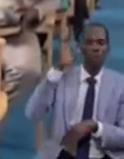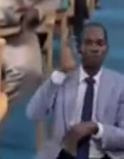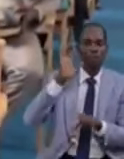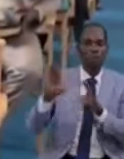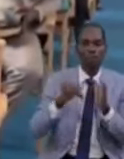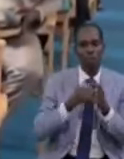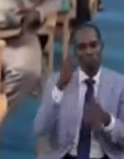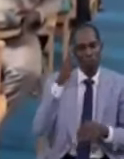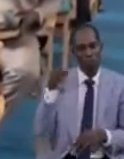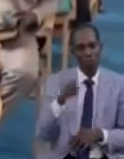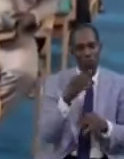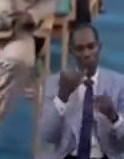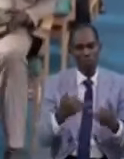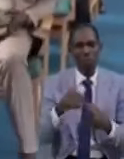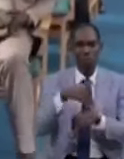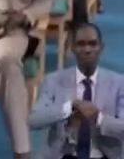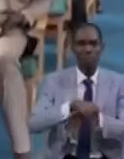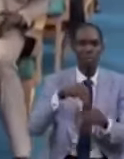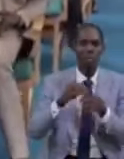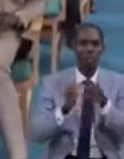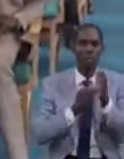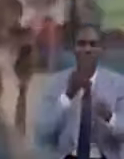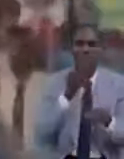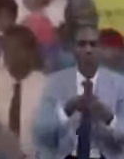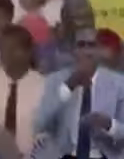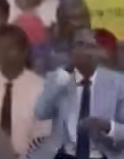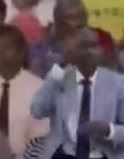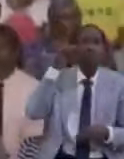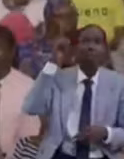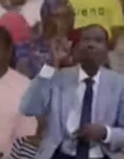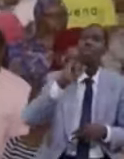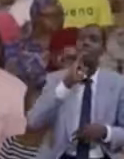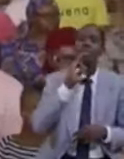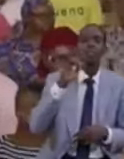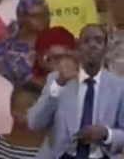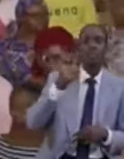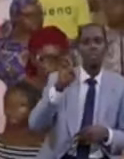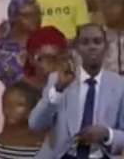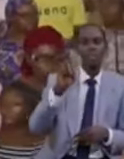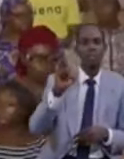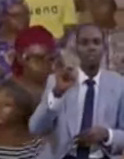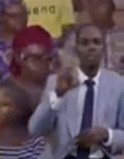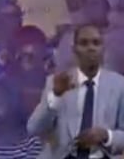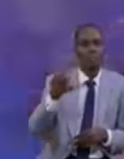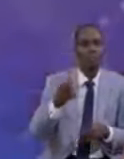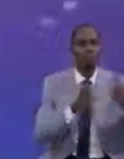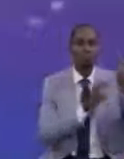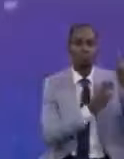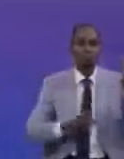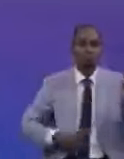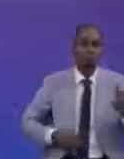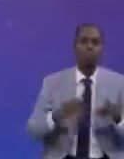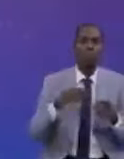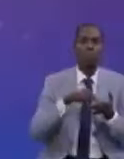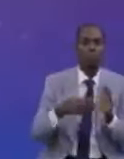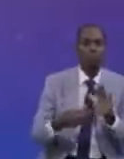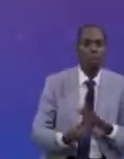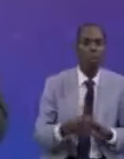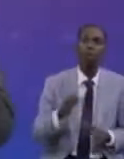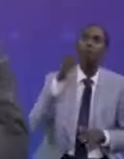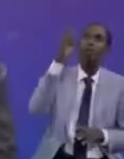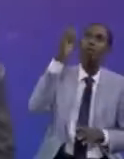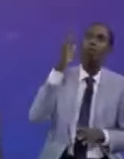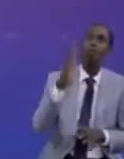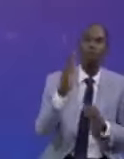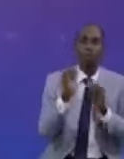parce qu'il est Emmanuel ce qui signifie Dieu avec nous